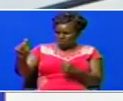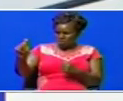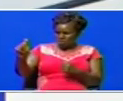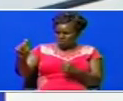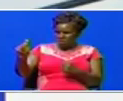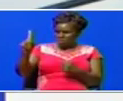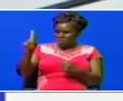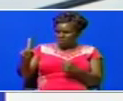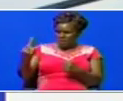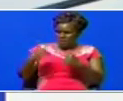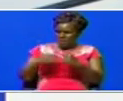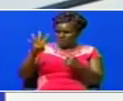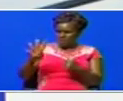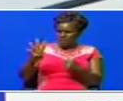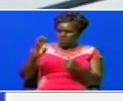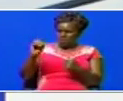184,